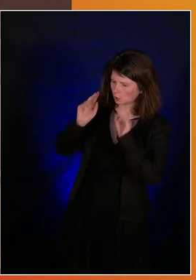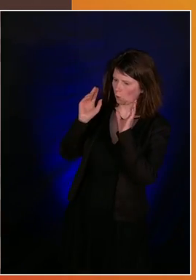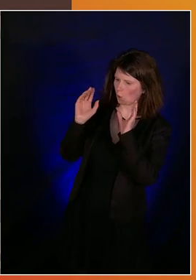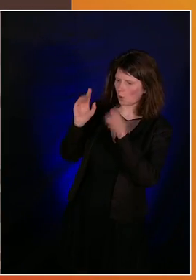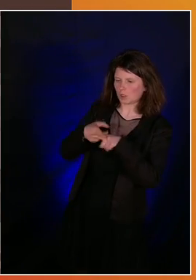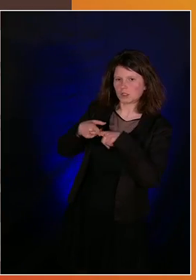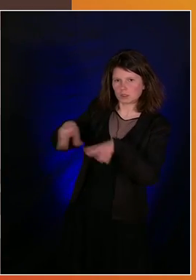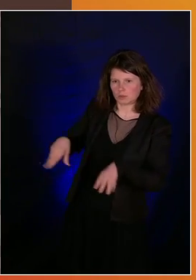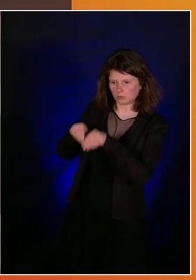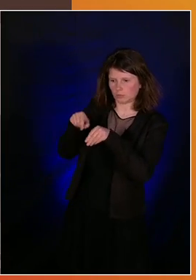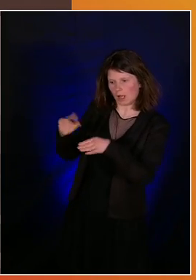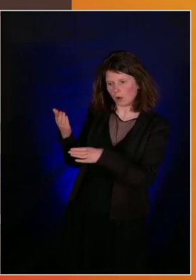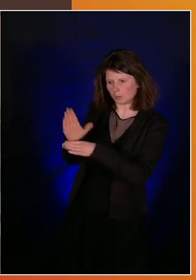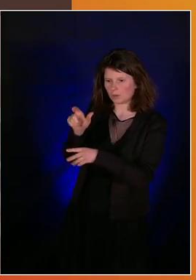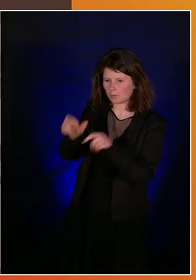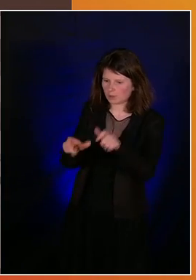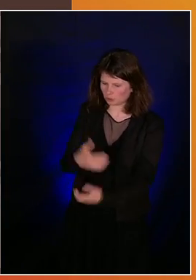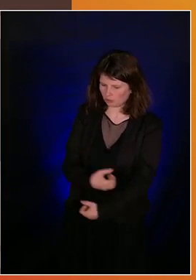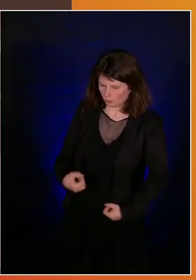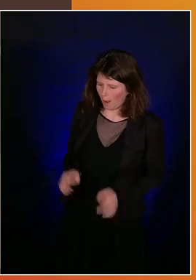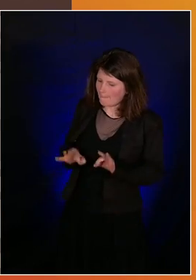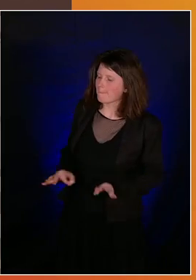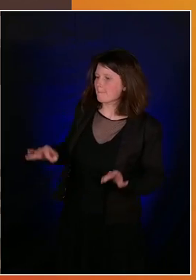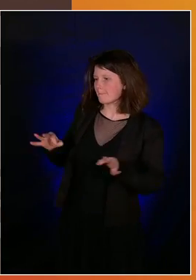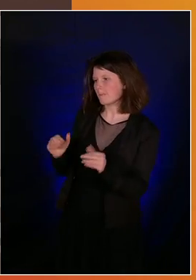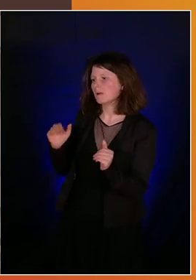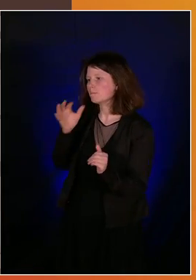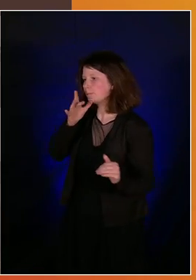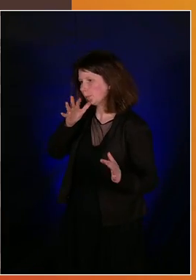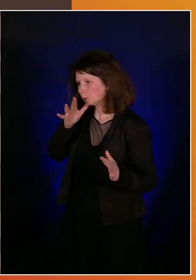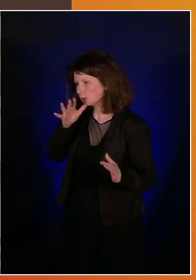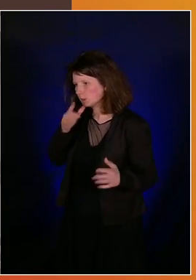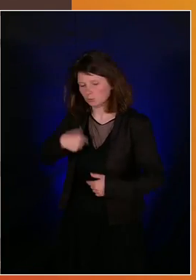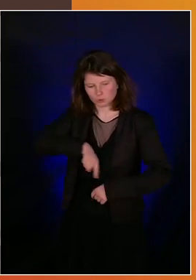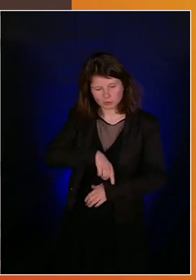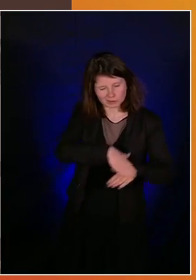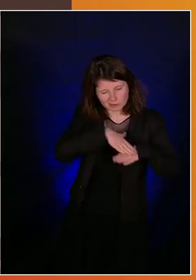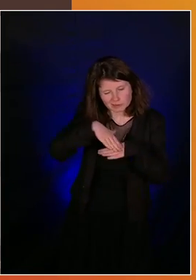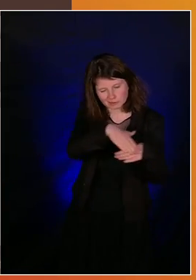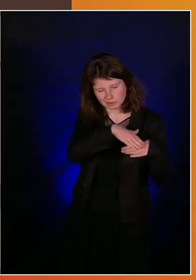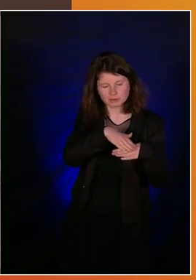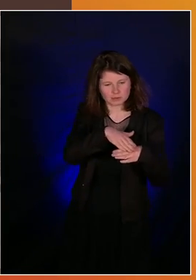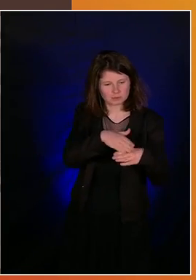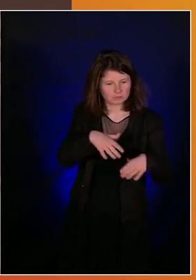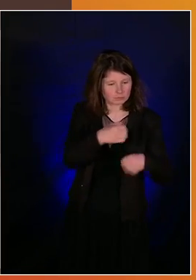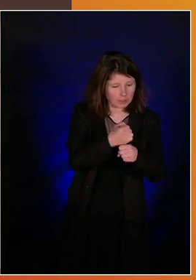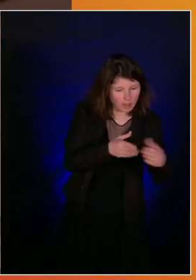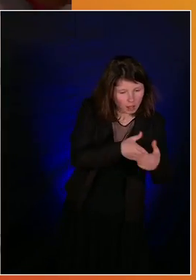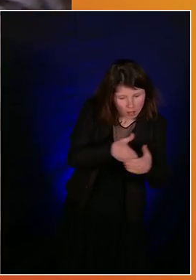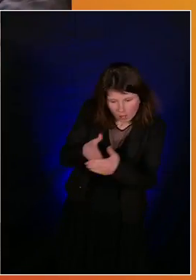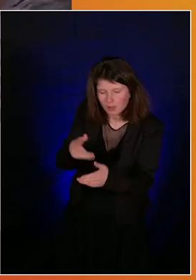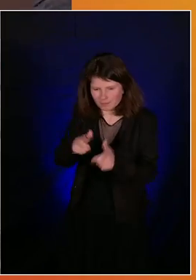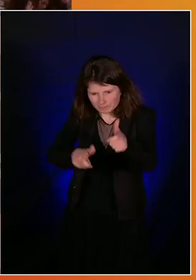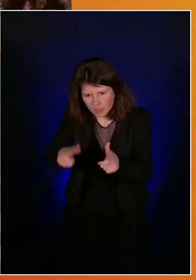qu'on arrête pas de dire que la question de la précarité est importante que il faudrait aller chercher les précaires et les chômeurs dans cette société et qu' sont pas dans la